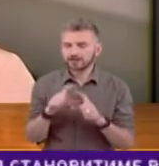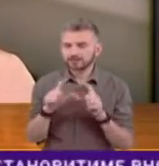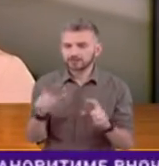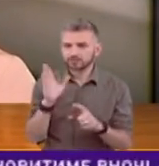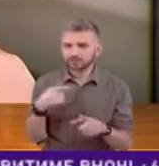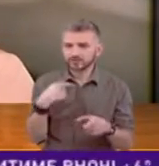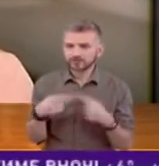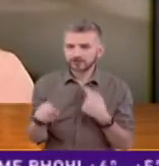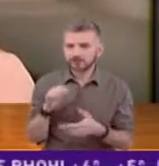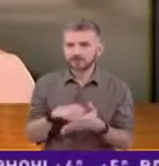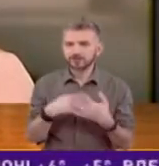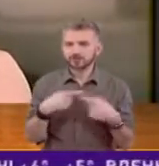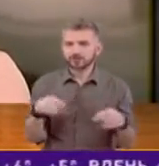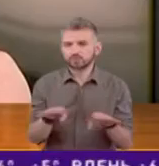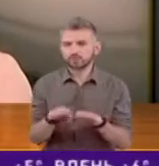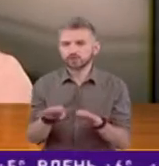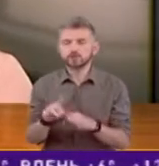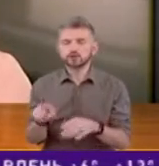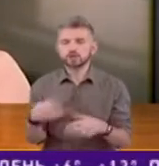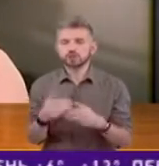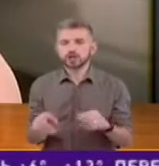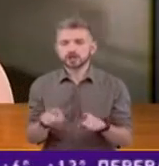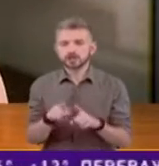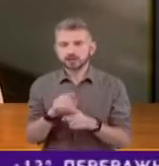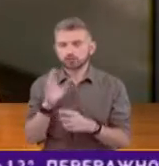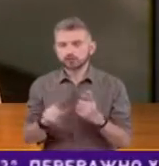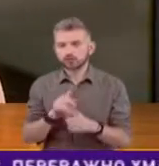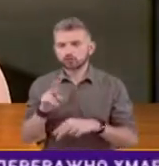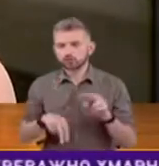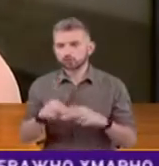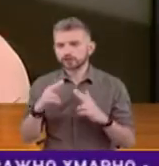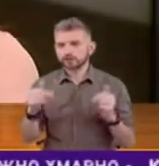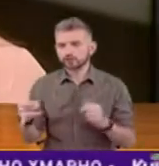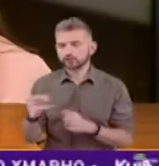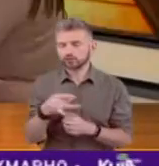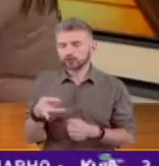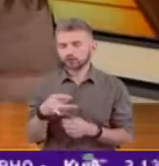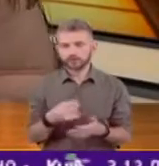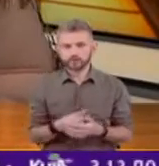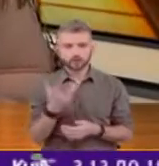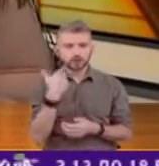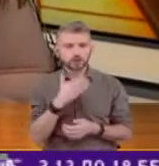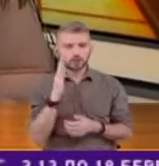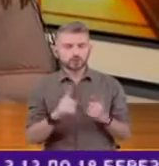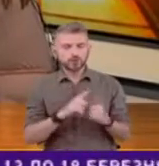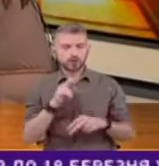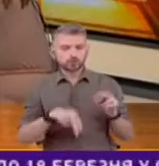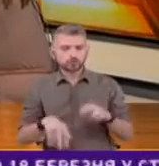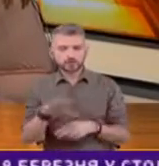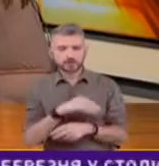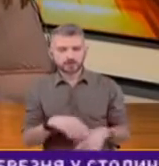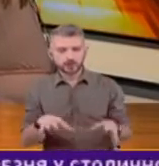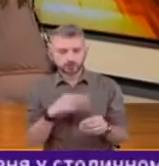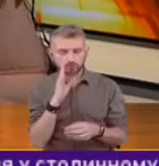буде відрізнятися від інших подібних, які вже так само будуть реконструйовані у Дніпровському районі? Ну, коли відбудеться реконструкція, всі разом і